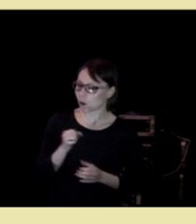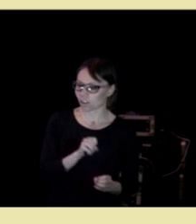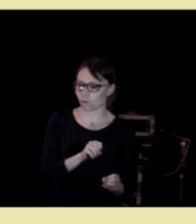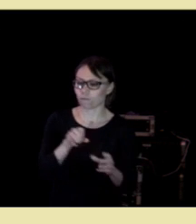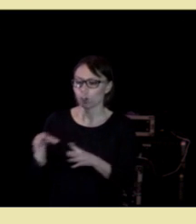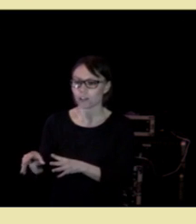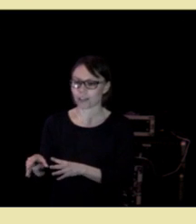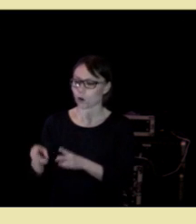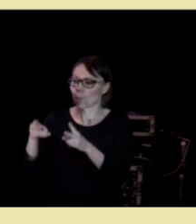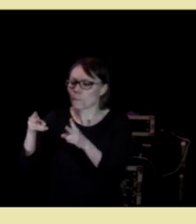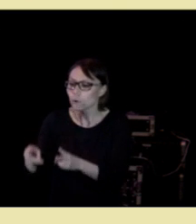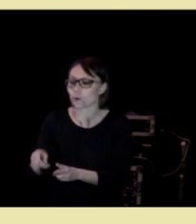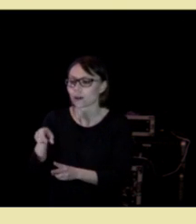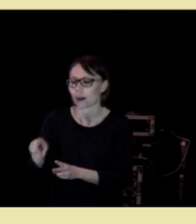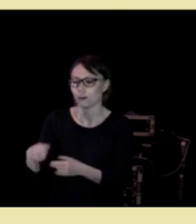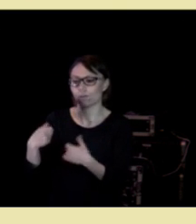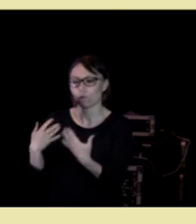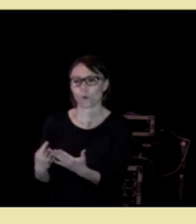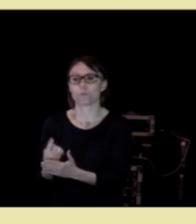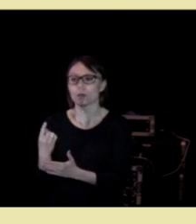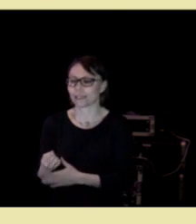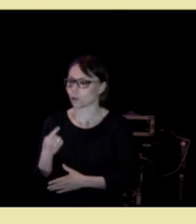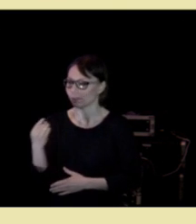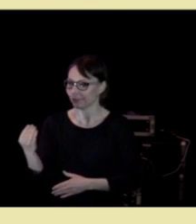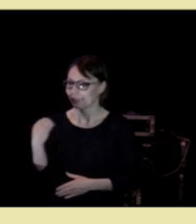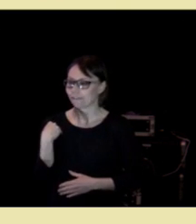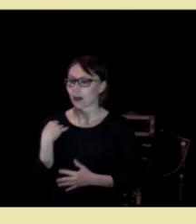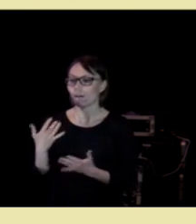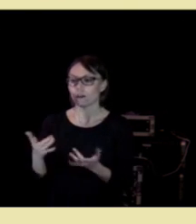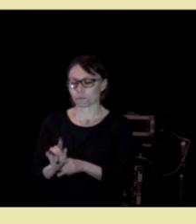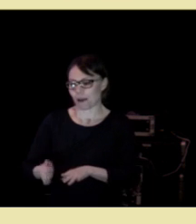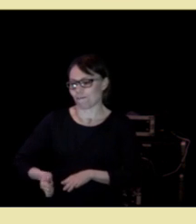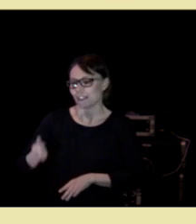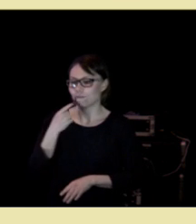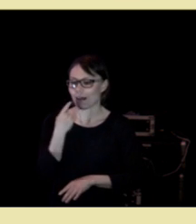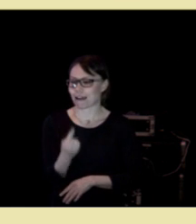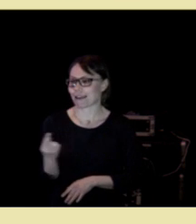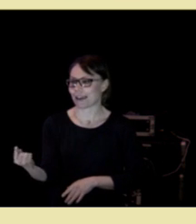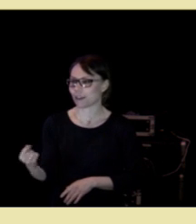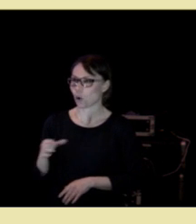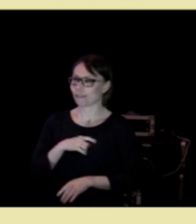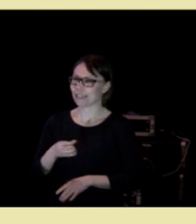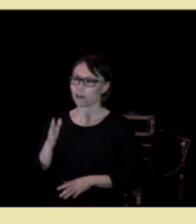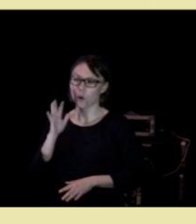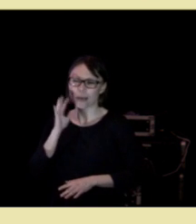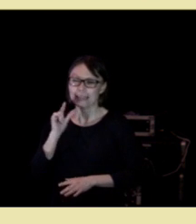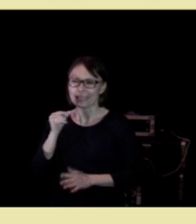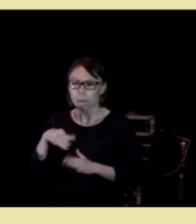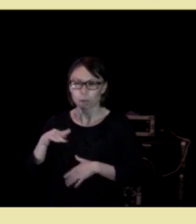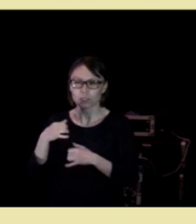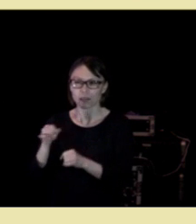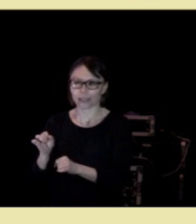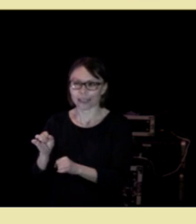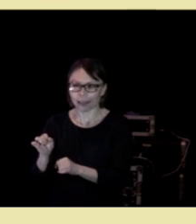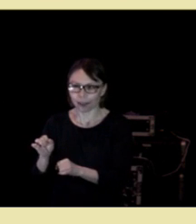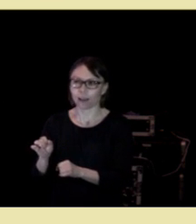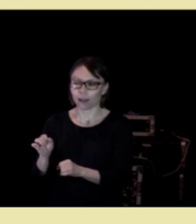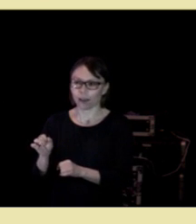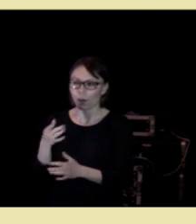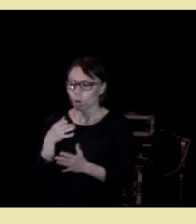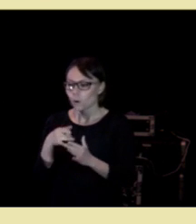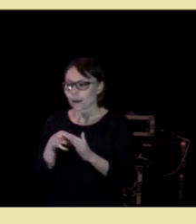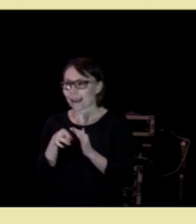hvor brukeren faktisk får mulighet til å si det som viktig for den enkelte. Og hvis dere vil høre litt mer om satsingen, så går dere aller